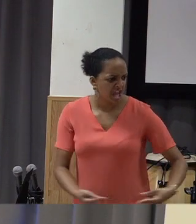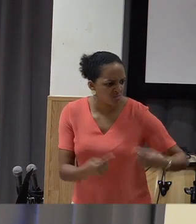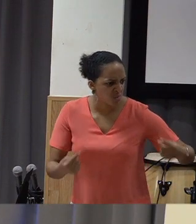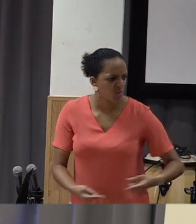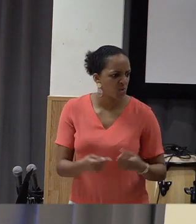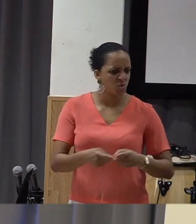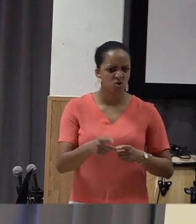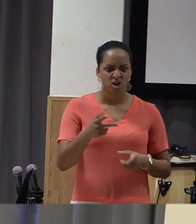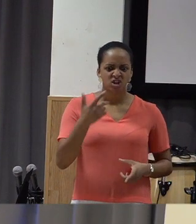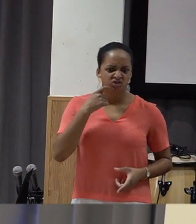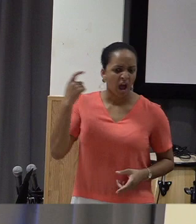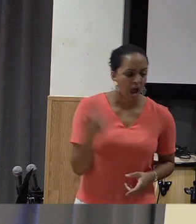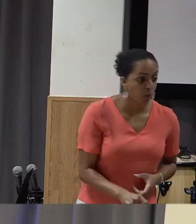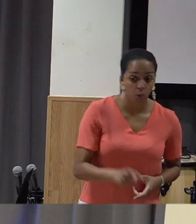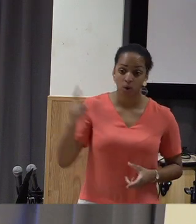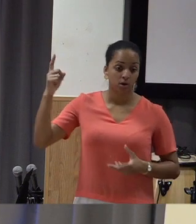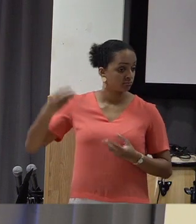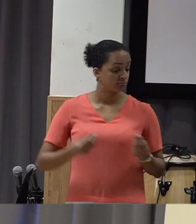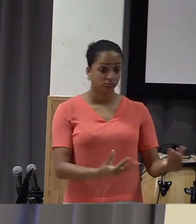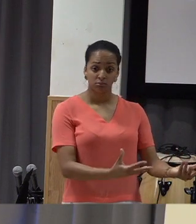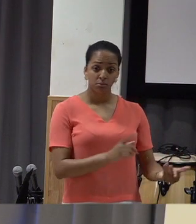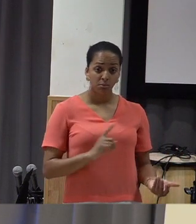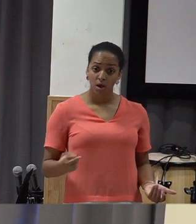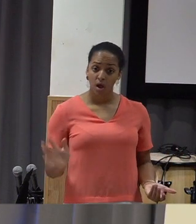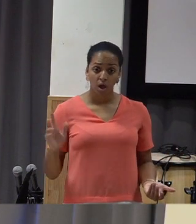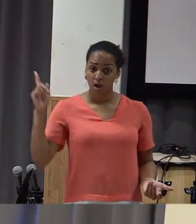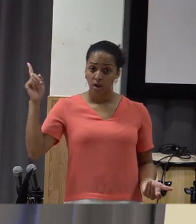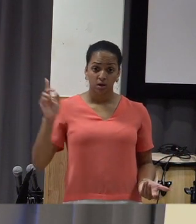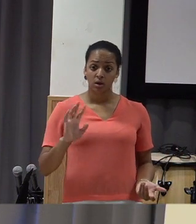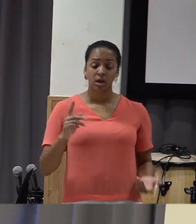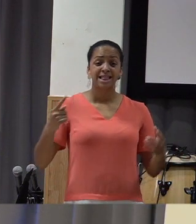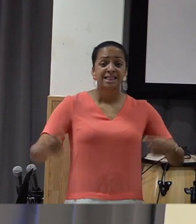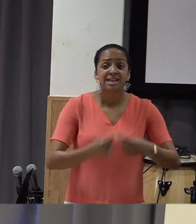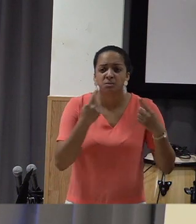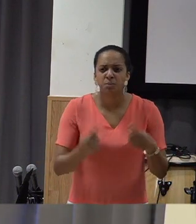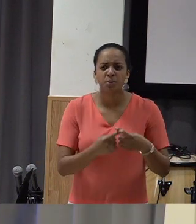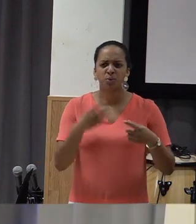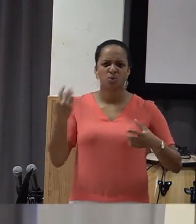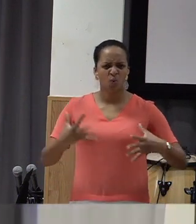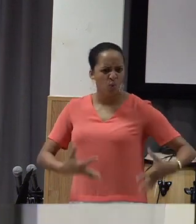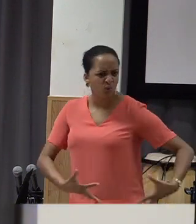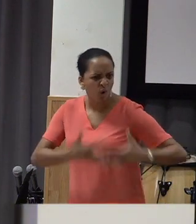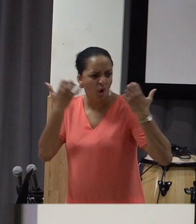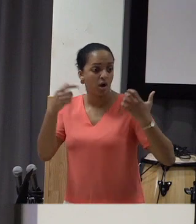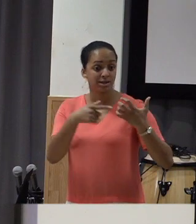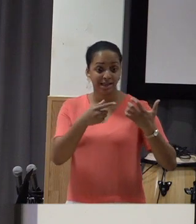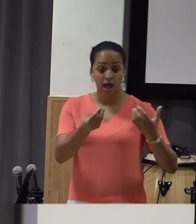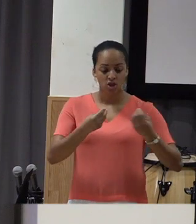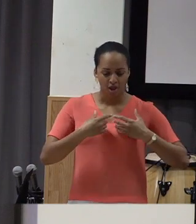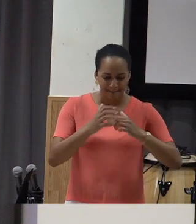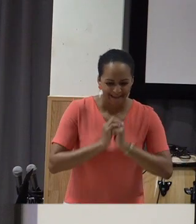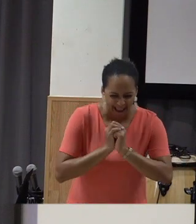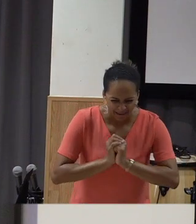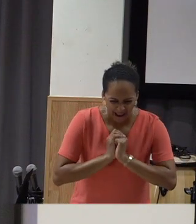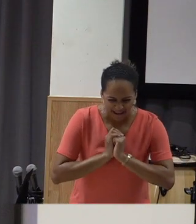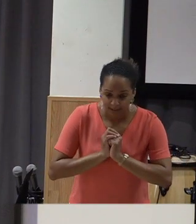luttes ont un autre effet d'après le verset 2. Les querelles et les luttes nous empêchent de demander. Et si tu ne demandes